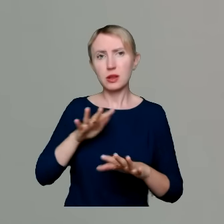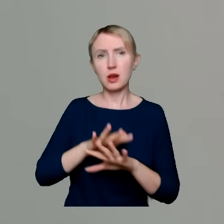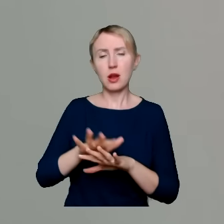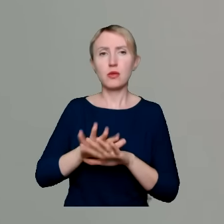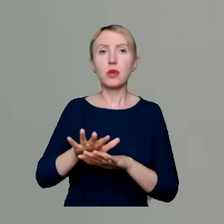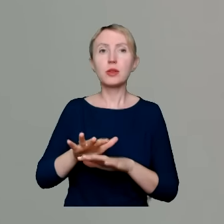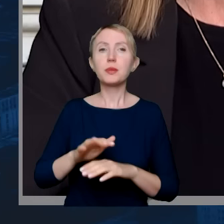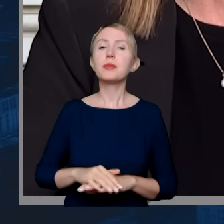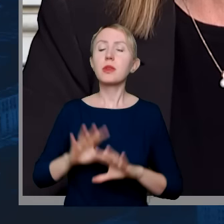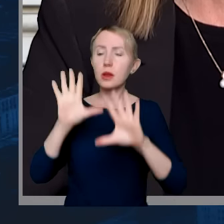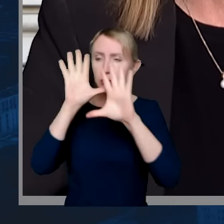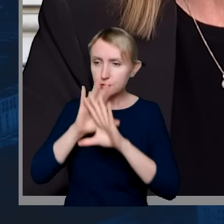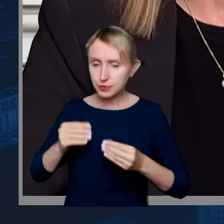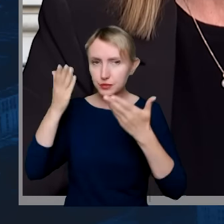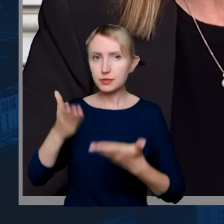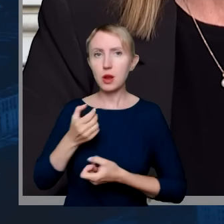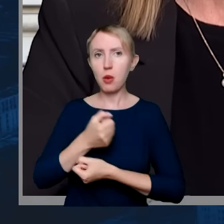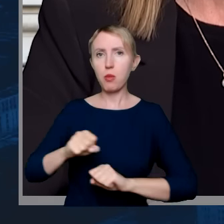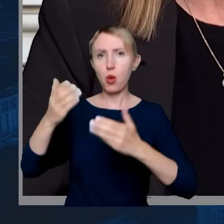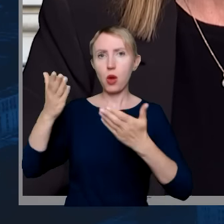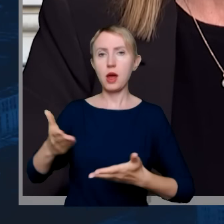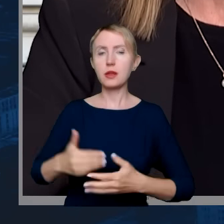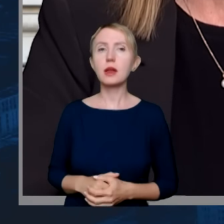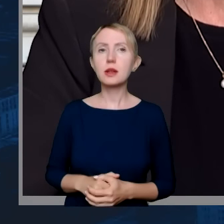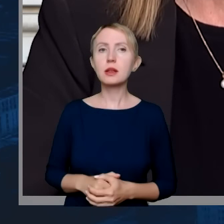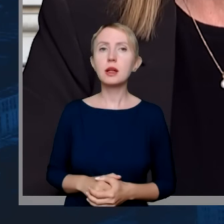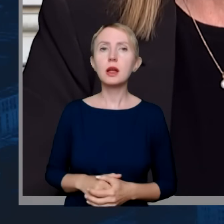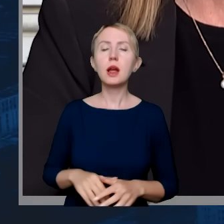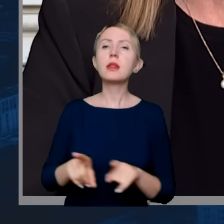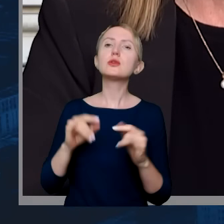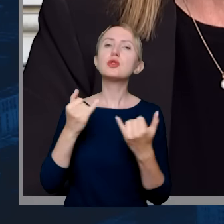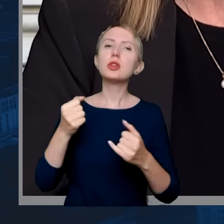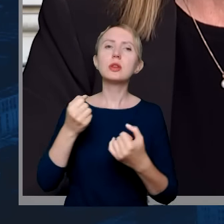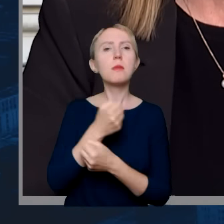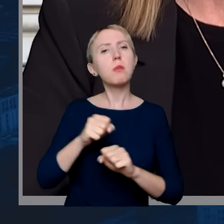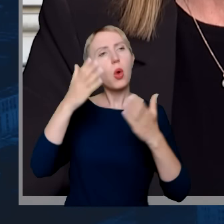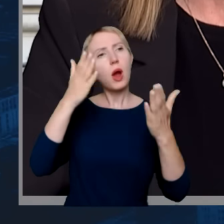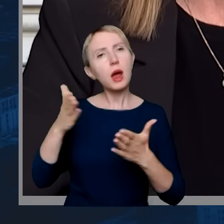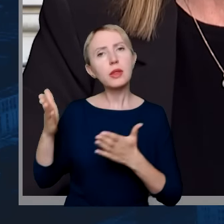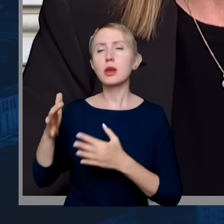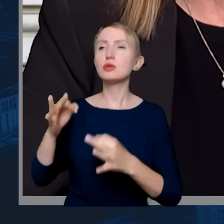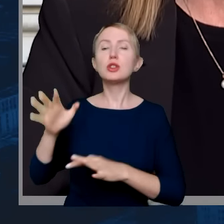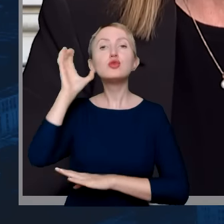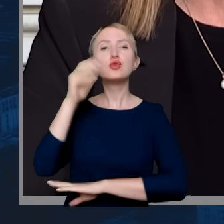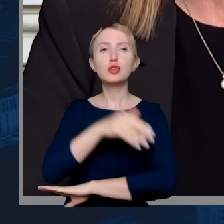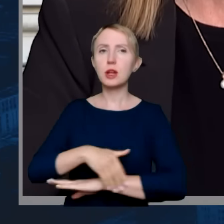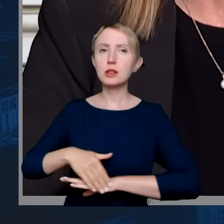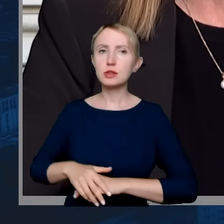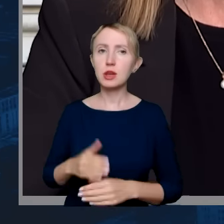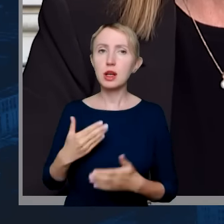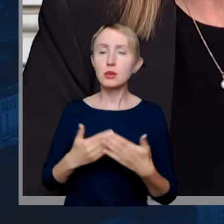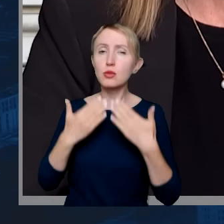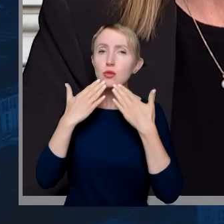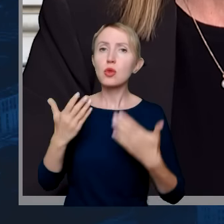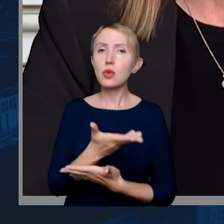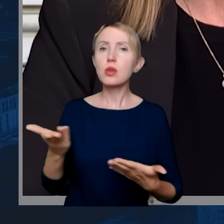hołd temu bohaterowi i także innym bohaterom będącym dzisiaj na granicy, dlatego że dzięki nim ja przynajmniej czuję